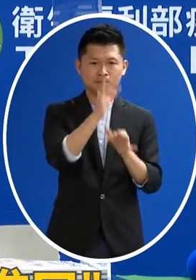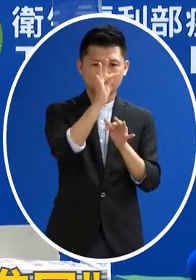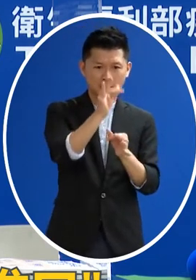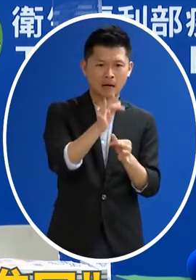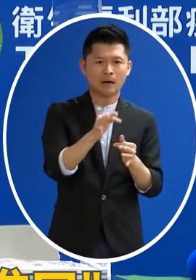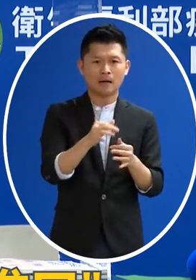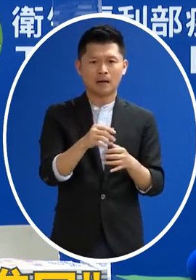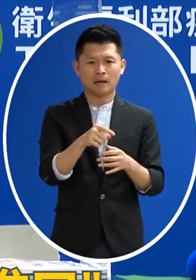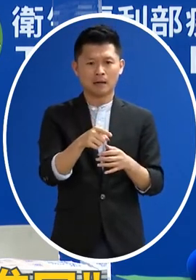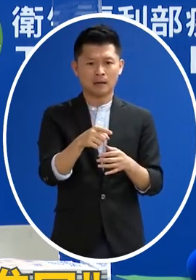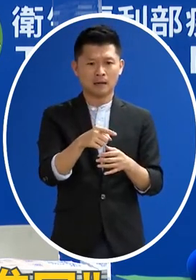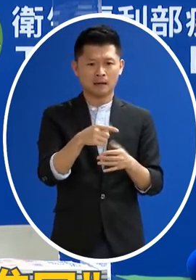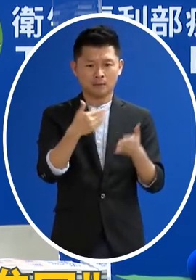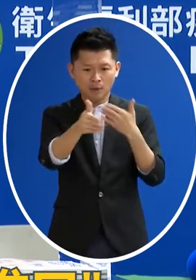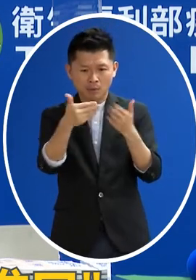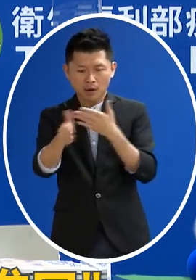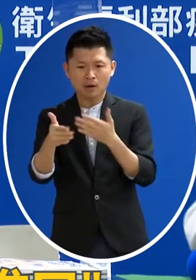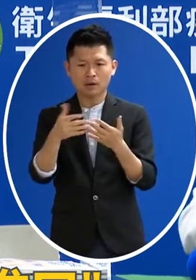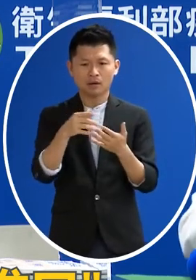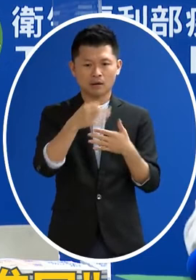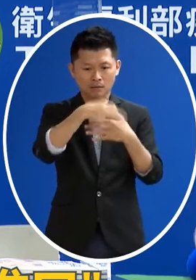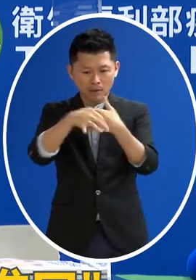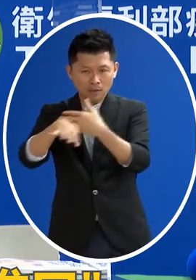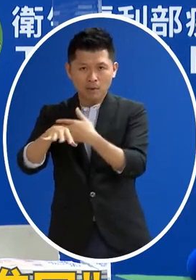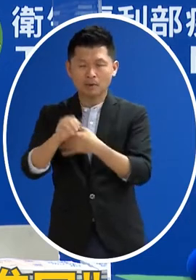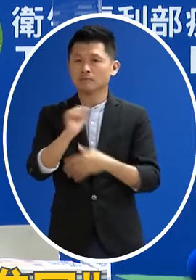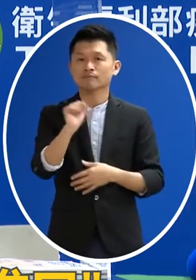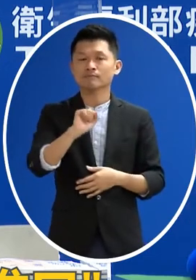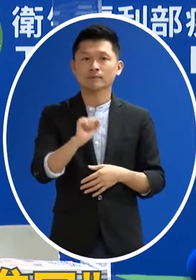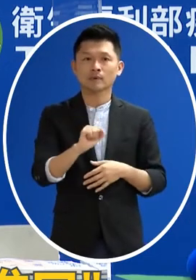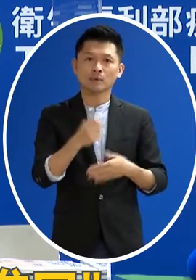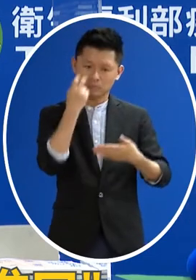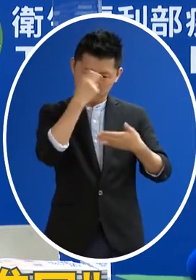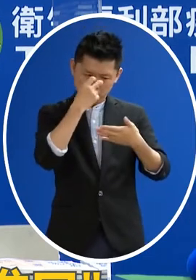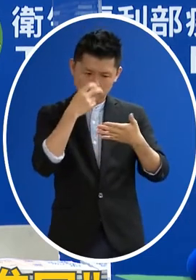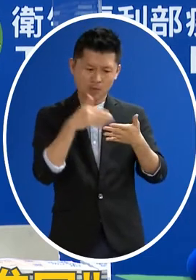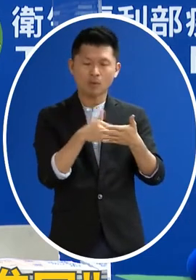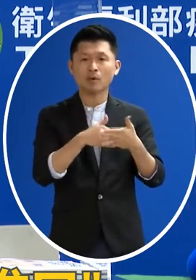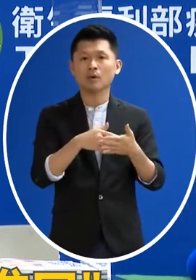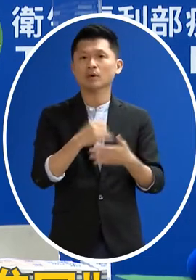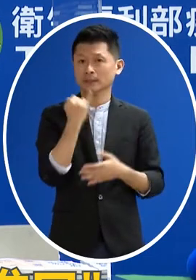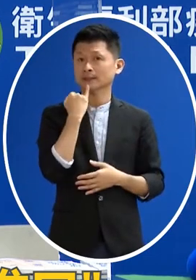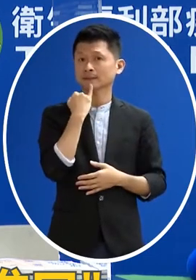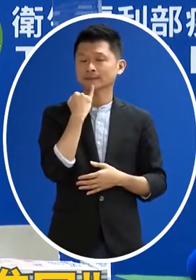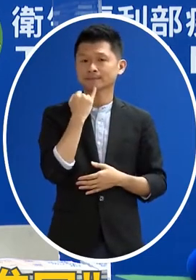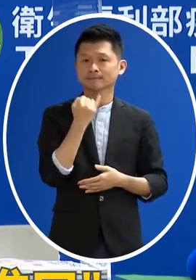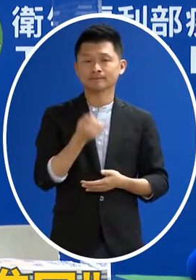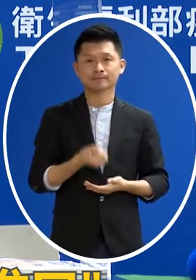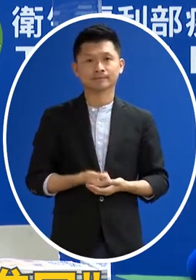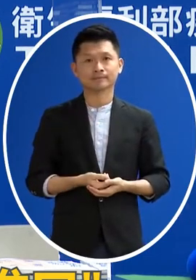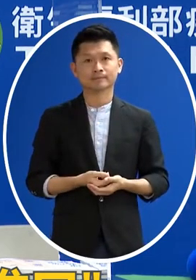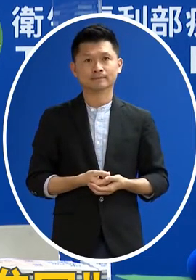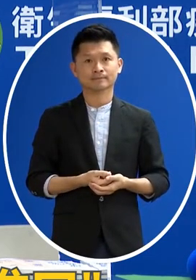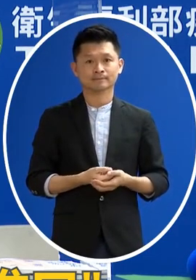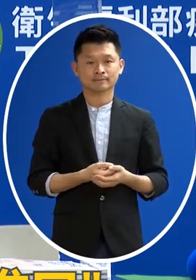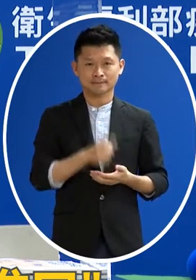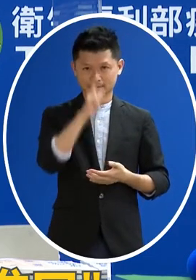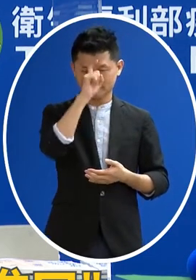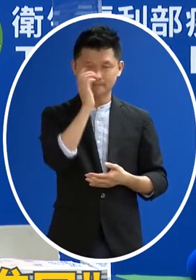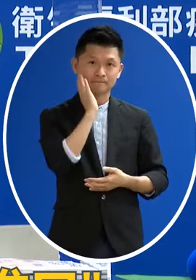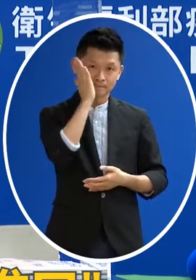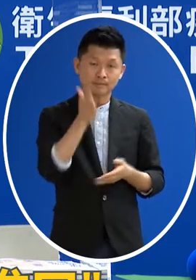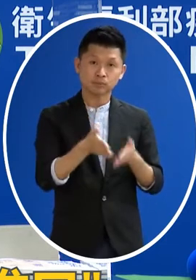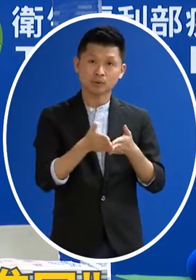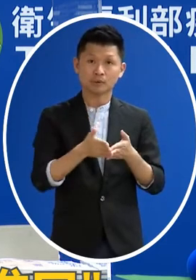有什么不行哈？我们就说这些资料来的大概就应该是可以了。好，希望能够让它进行顺利。不过，疫